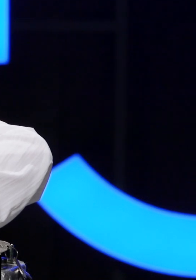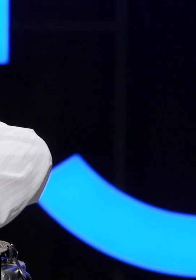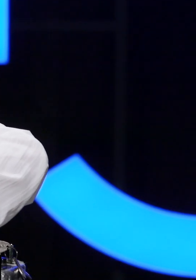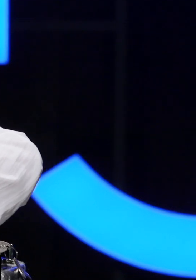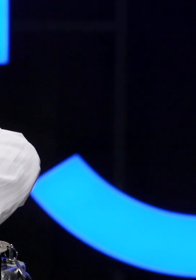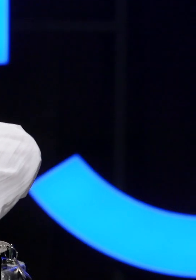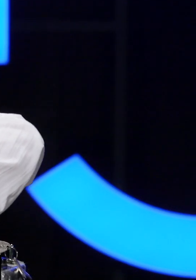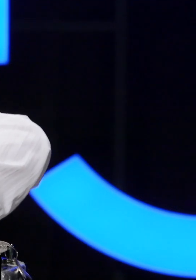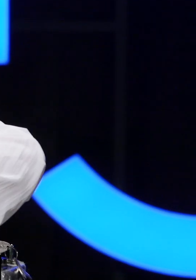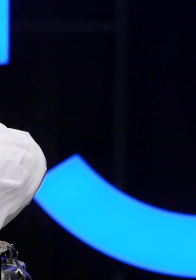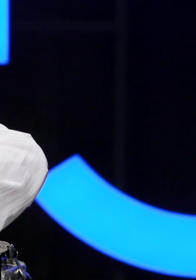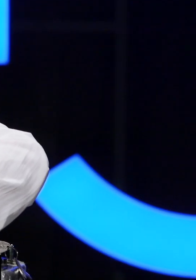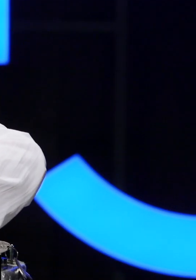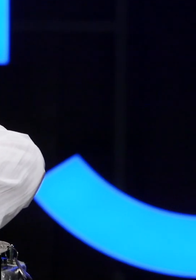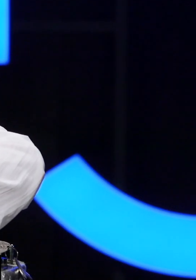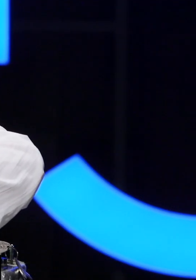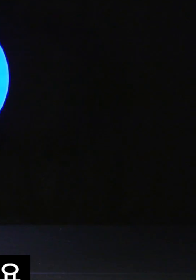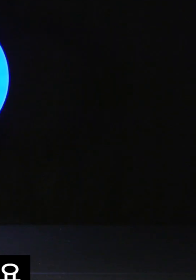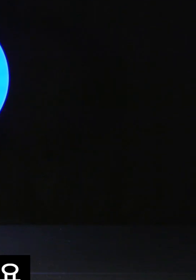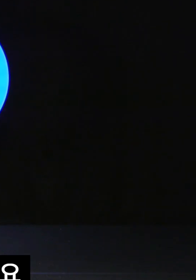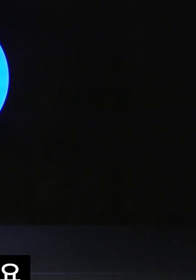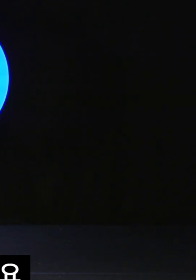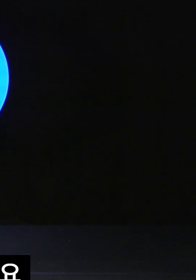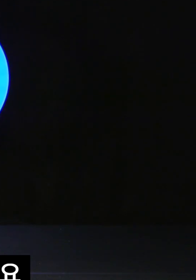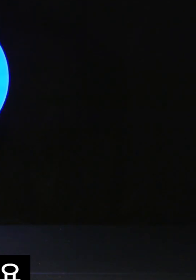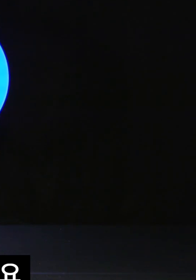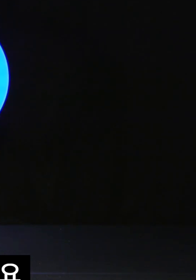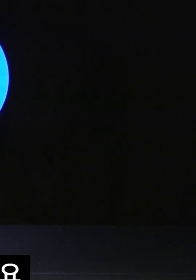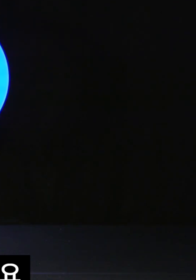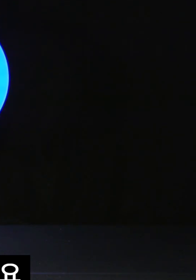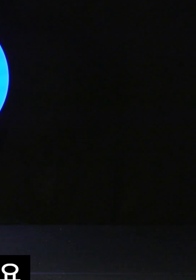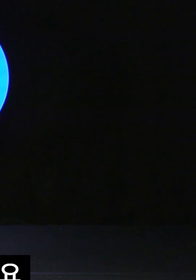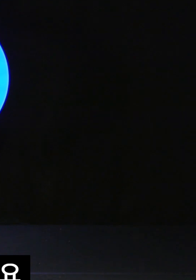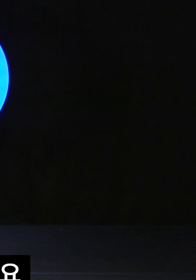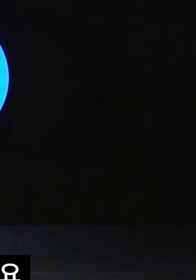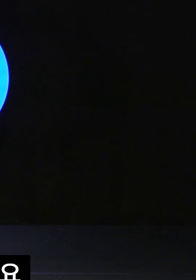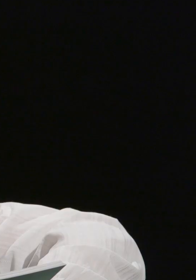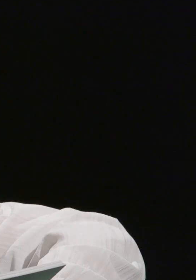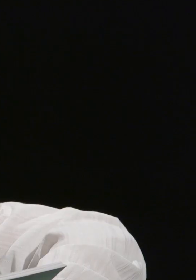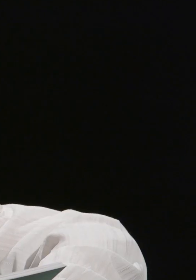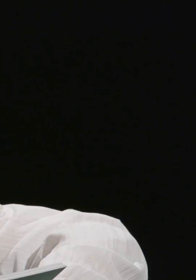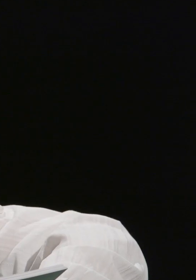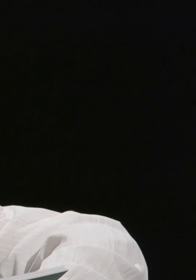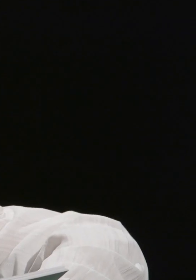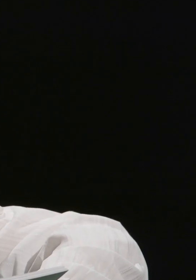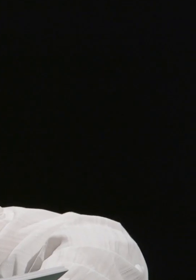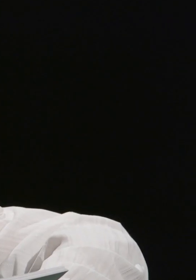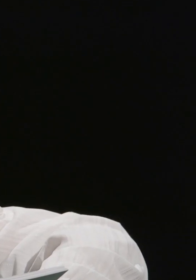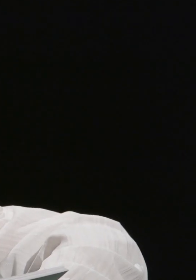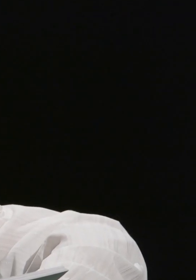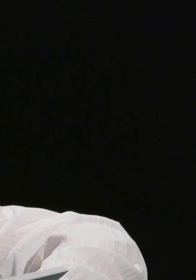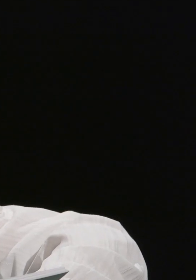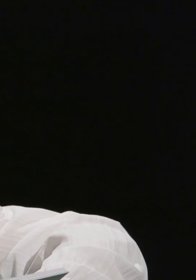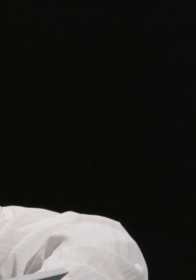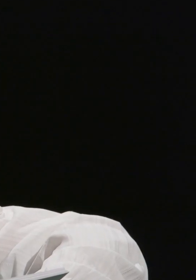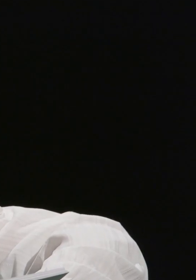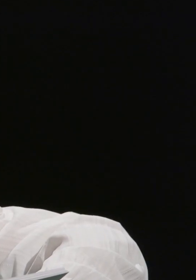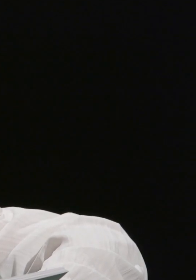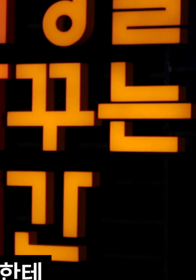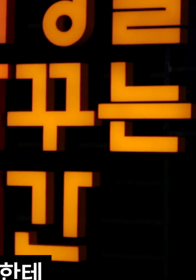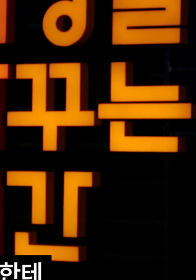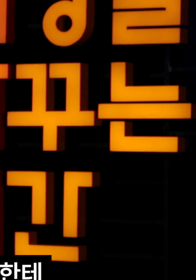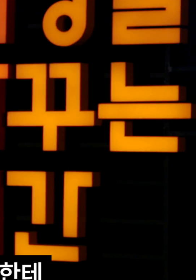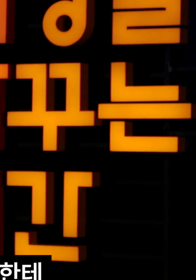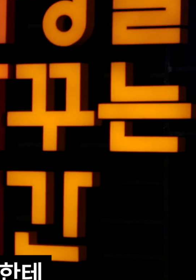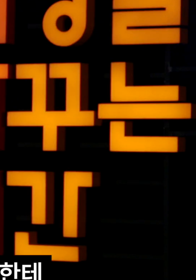초등학교 1학년 때 한 친구가 야, 이 병신아! 라고 놀리는 거예요. 당연히 싸웠죠. 내가 왜